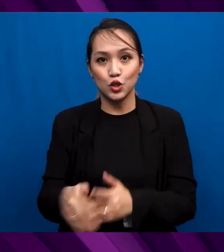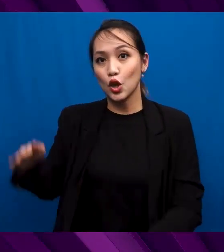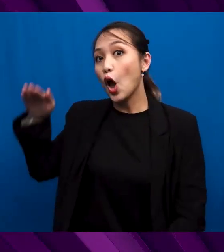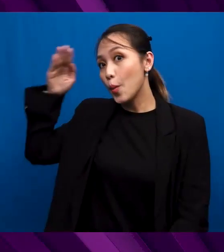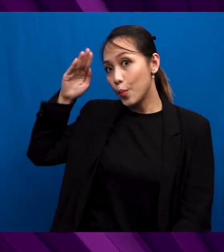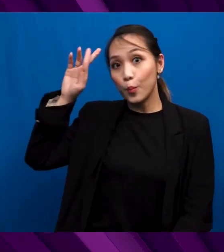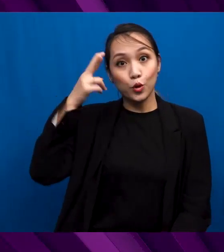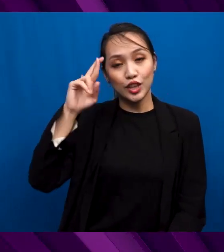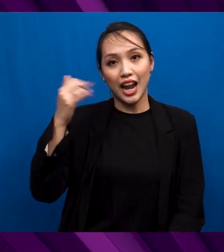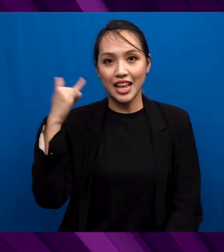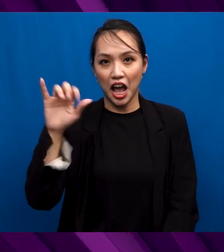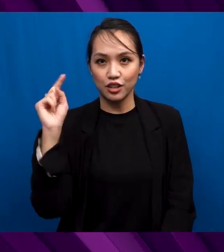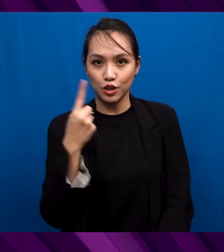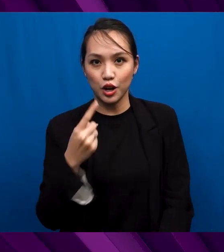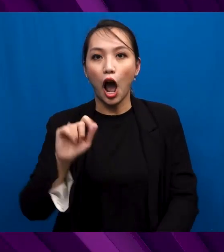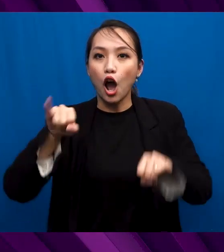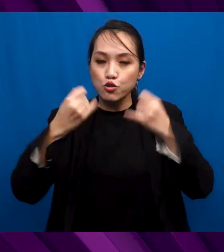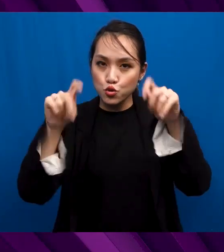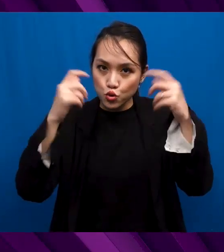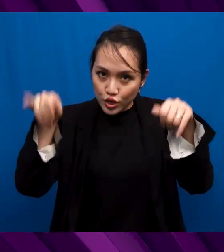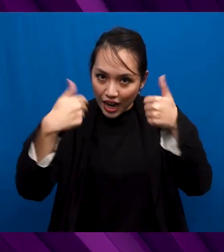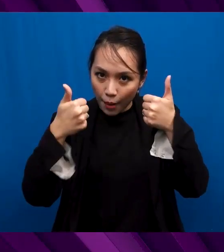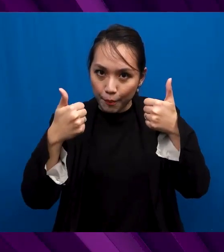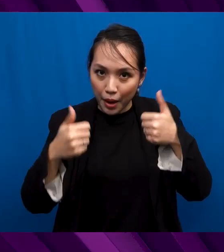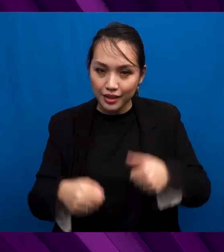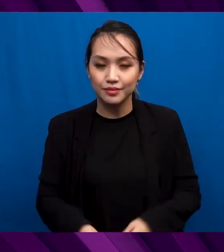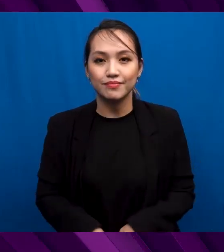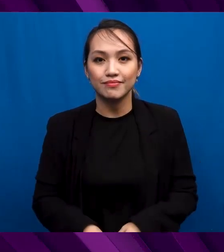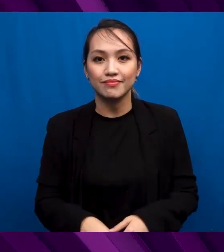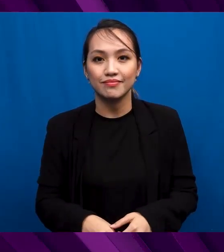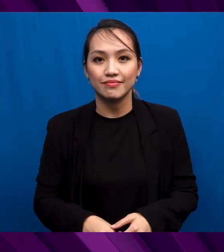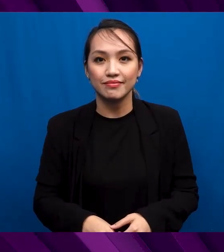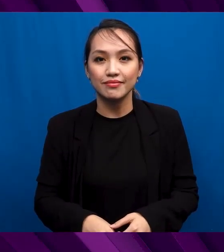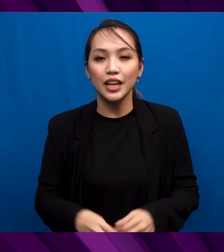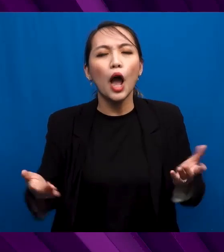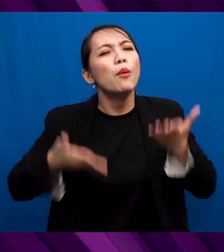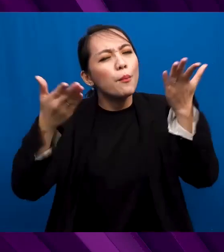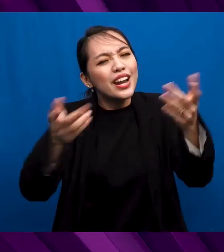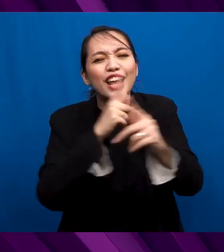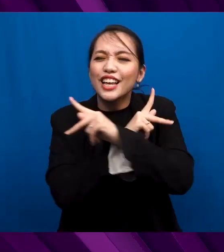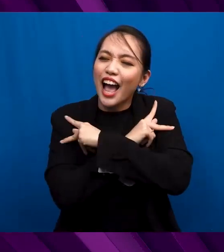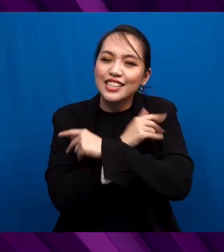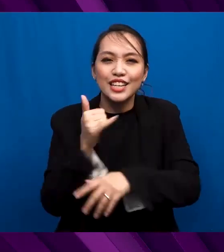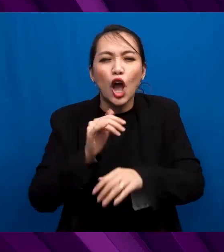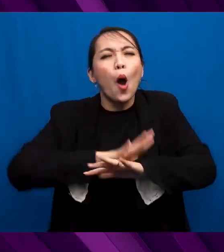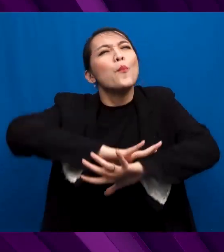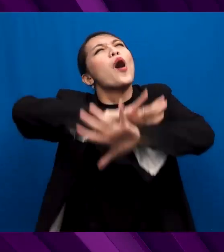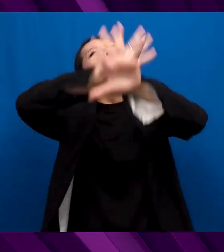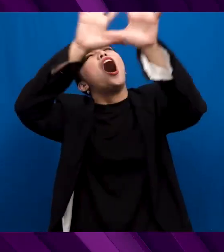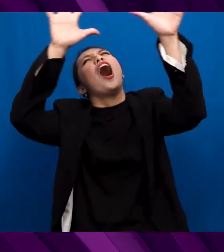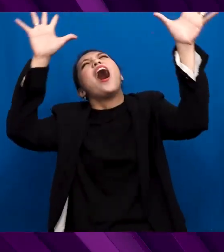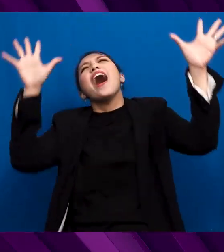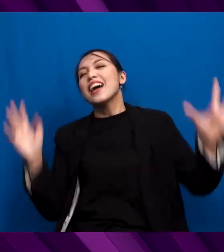tunggal, juru selamat umat Allah, juru selamat dunia, memberimu kasih yang tak terhingga dan Roh